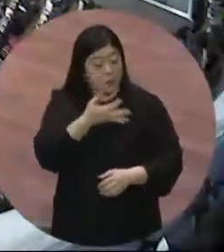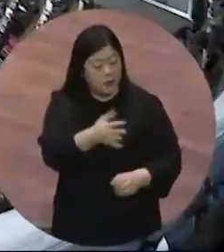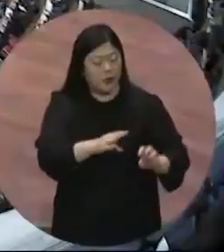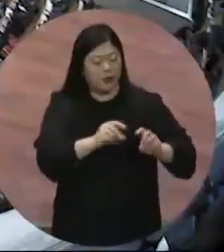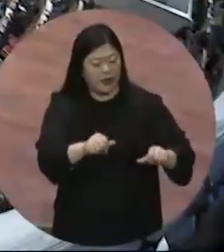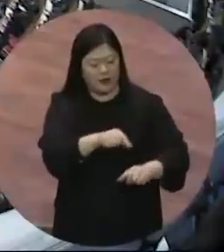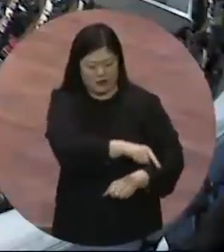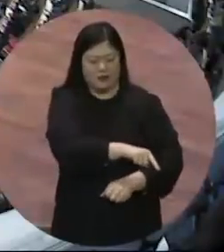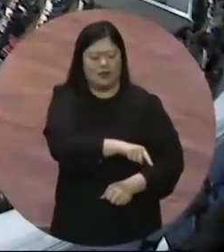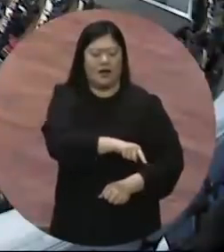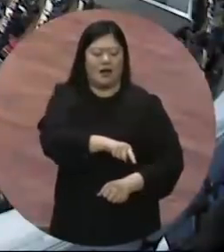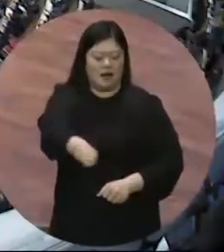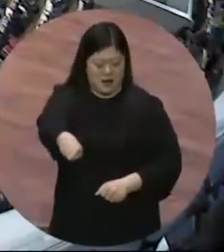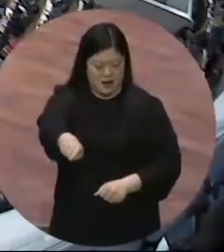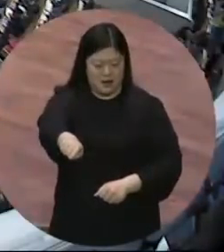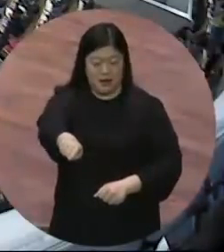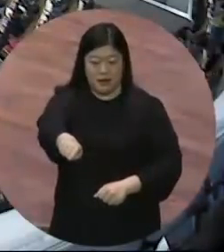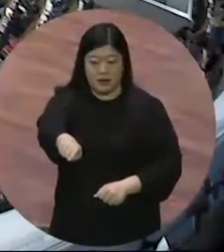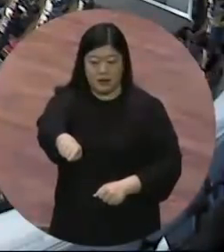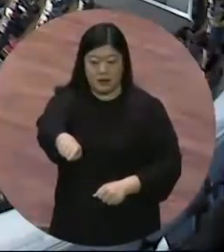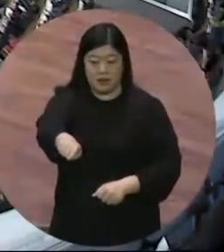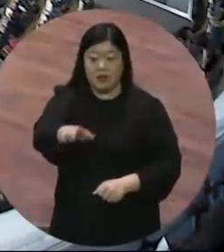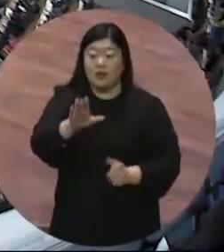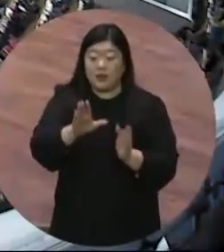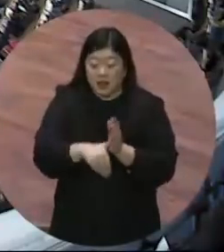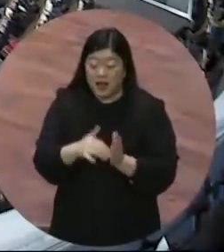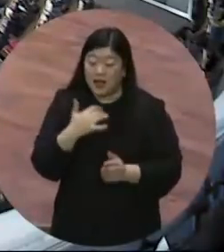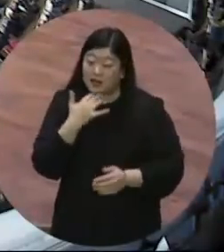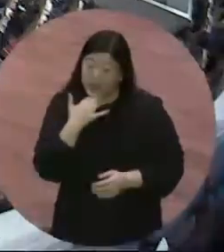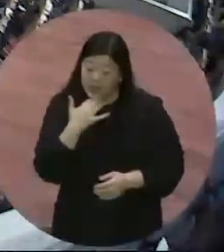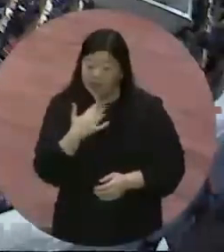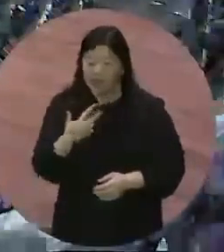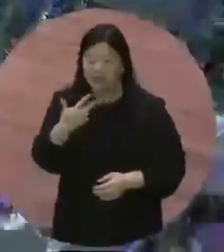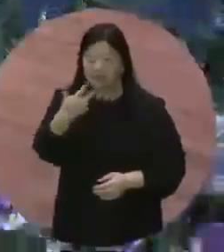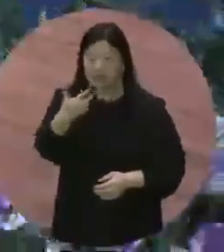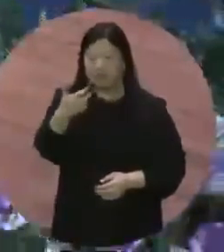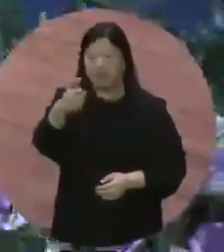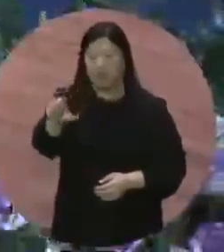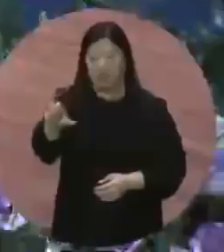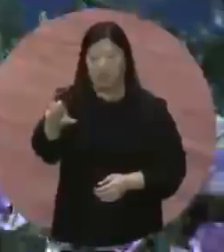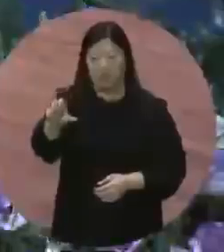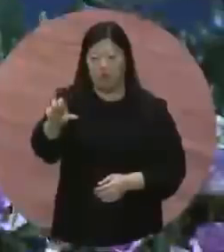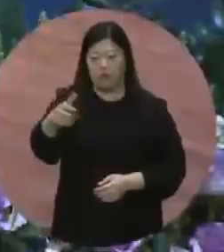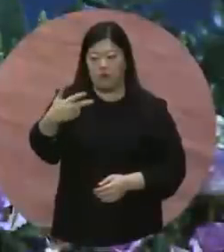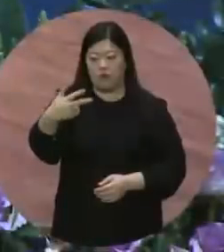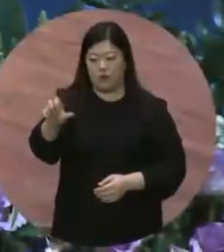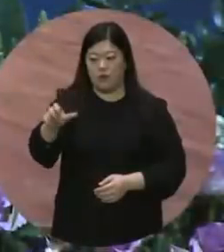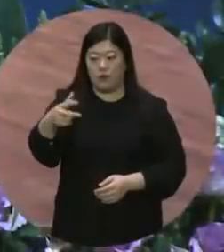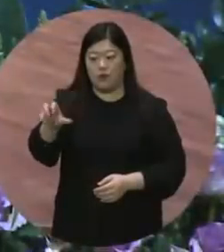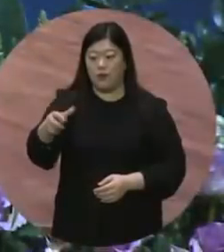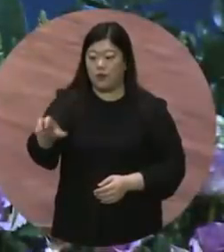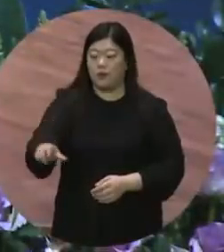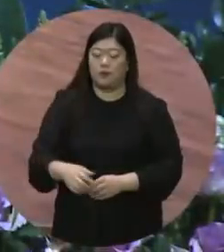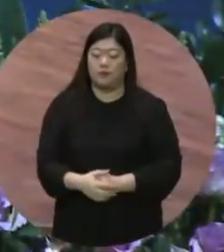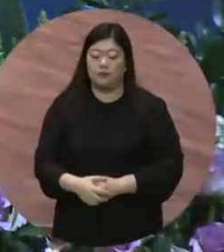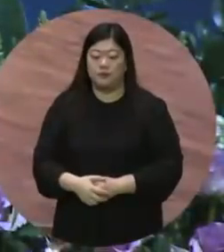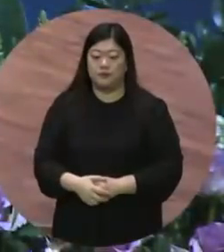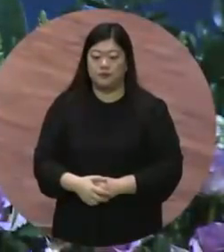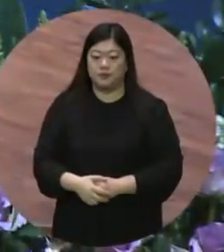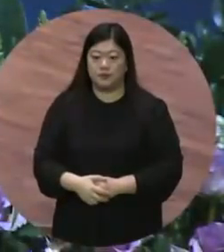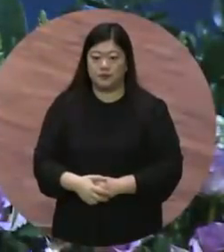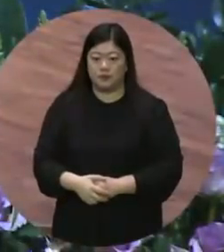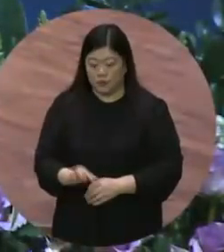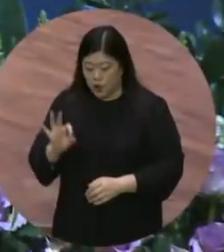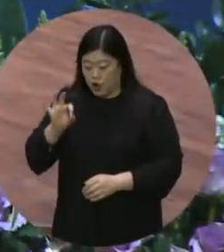땅으로 가라. 중요한 것은 이때 아브라함의 나이가 4절에 보니까 75세라고 기록되어 있습니다. 아브라함은